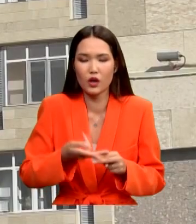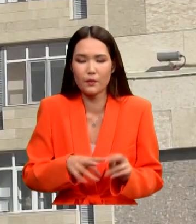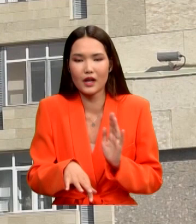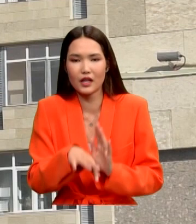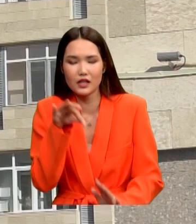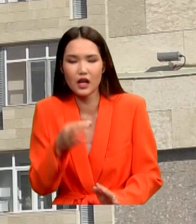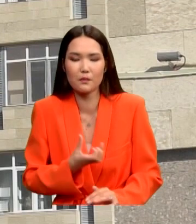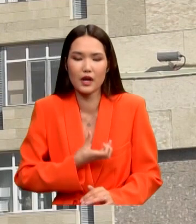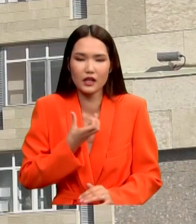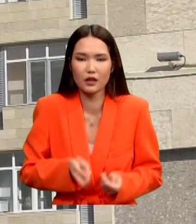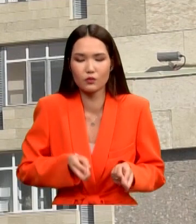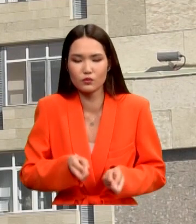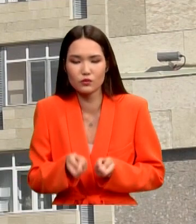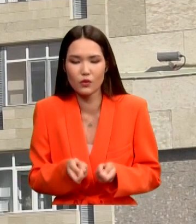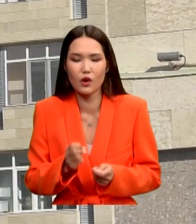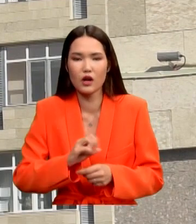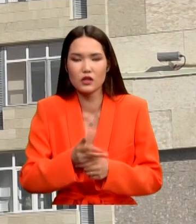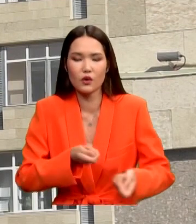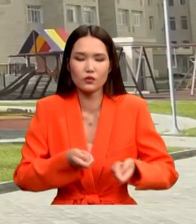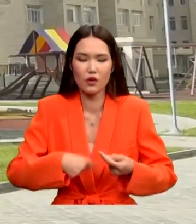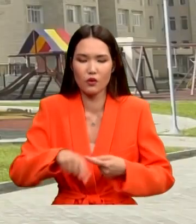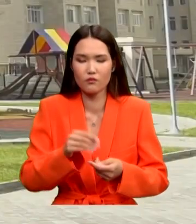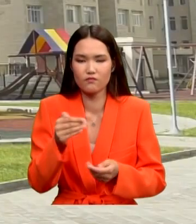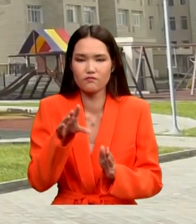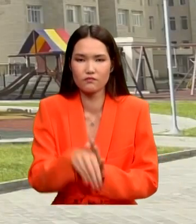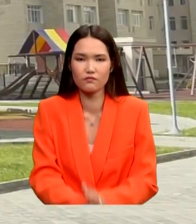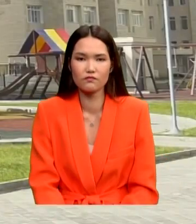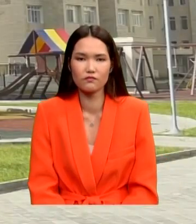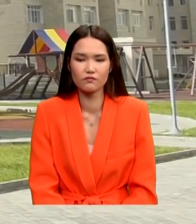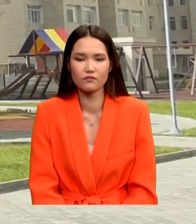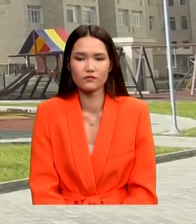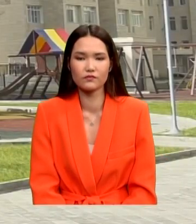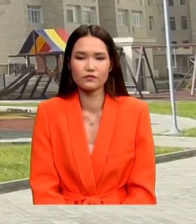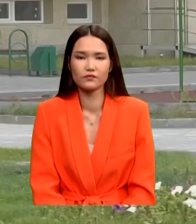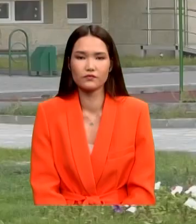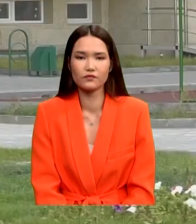да, сақтану да, салғырттық танытпау да ата-ананың еншісінде. Гүлнәс Сайлауқызы, Ғайни Ділдәбек, Атамекен Бизнес.